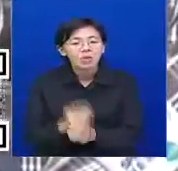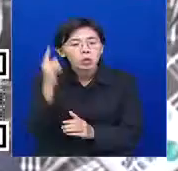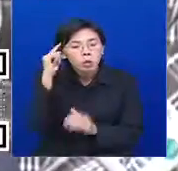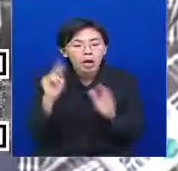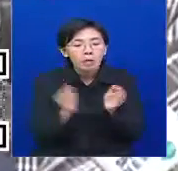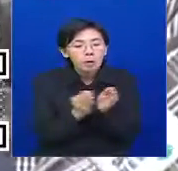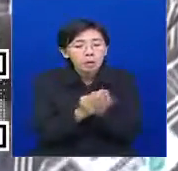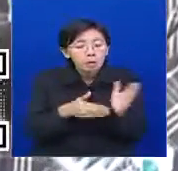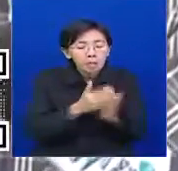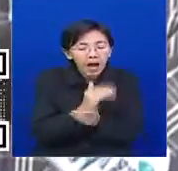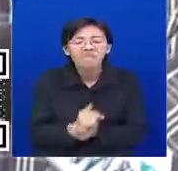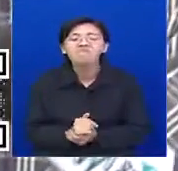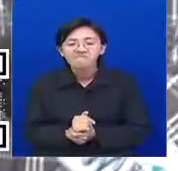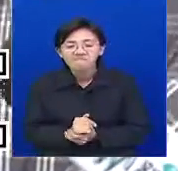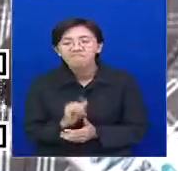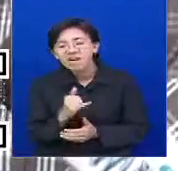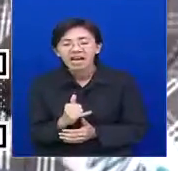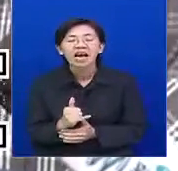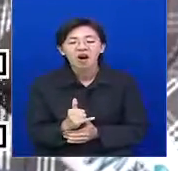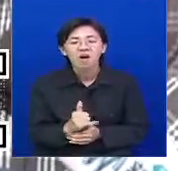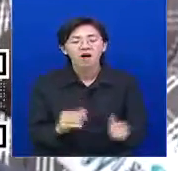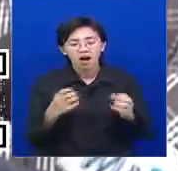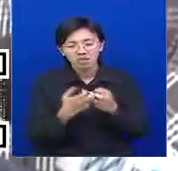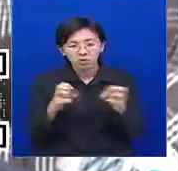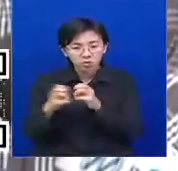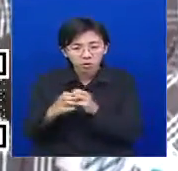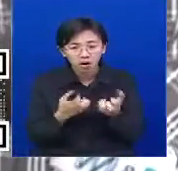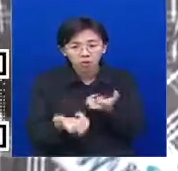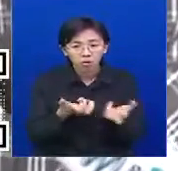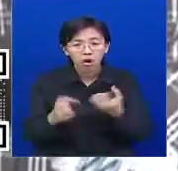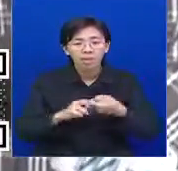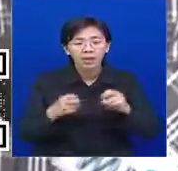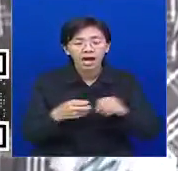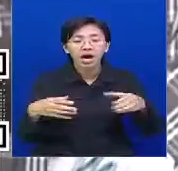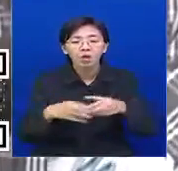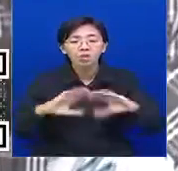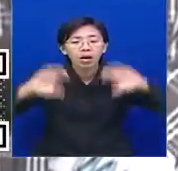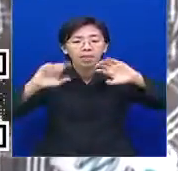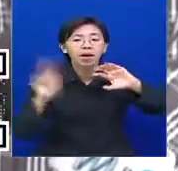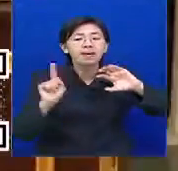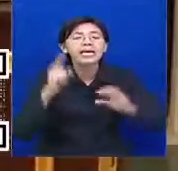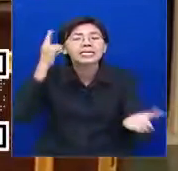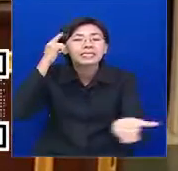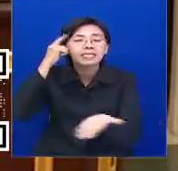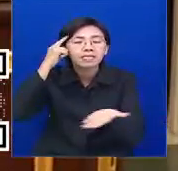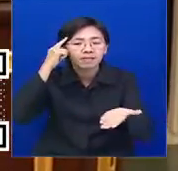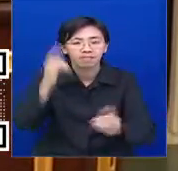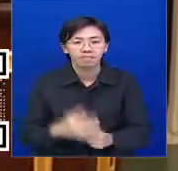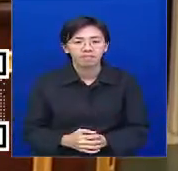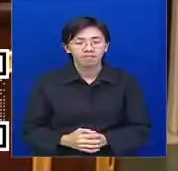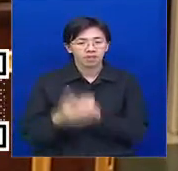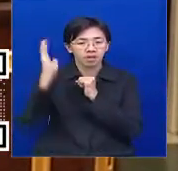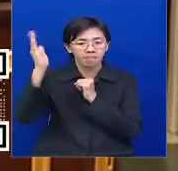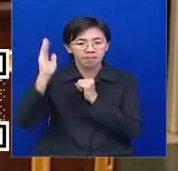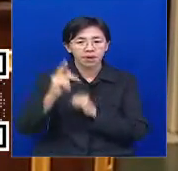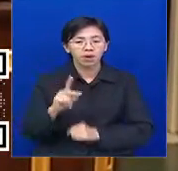ดันรัฐบาลก็อยากจะให้ดูอดีตว่าความวุ่นวายก่อนหน้านี้เกิดจากรัฐบาลชุดใดค่ะด้านพลเอกวินไทยสุวารีโ